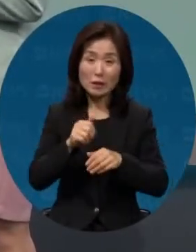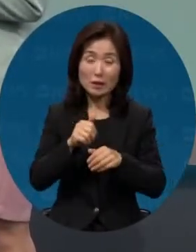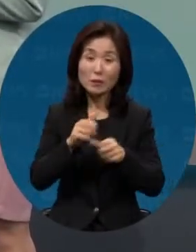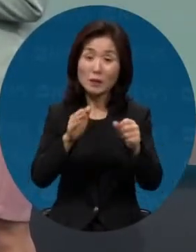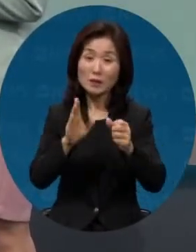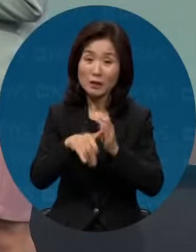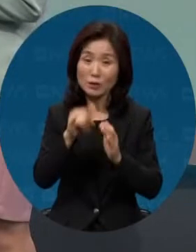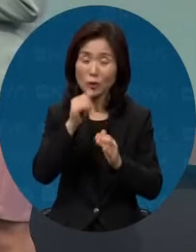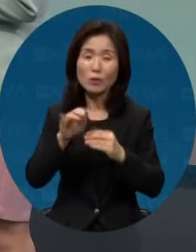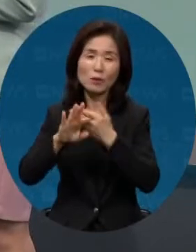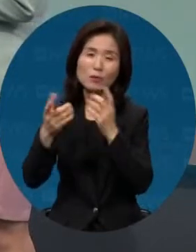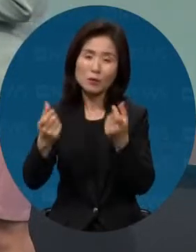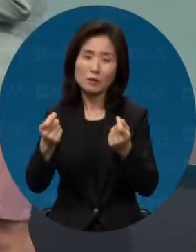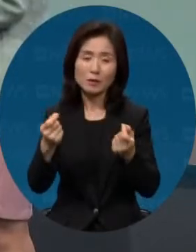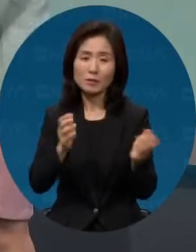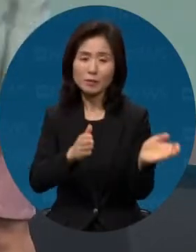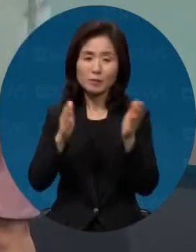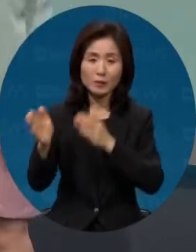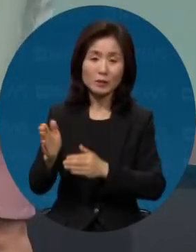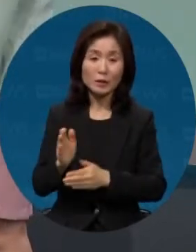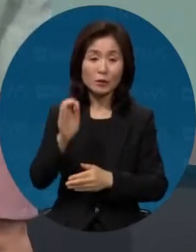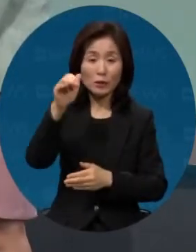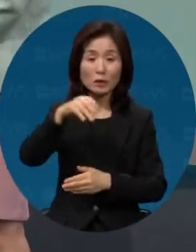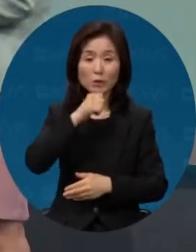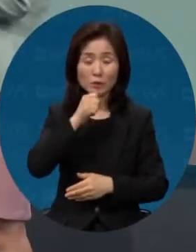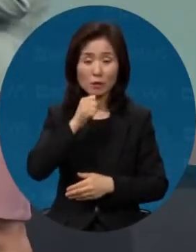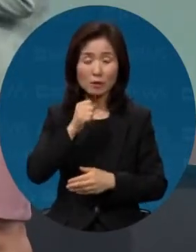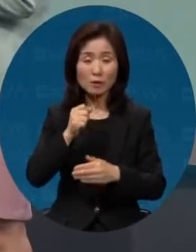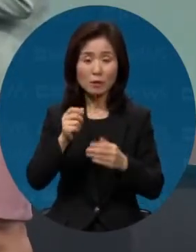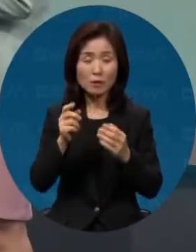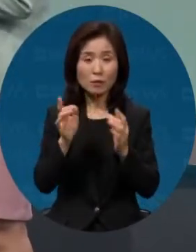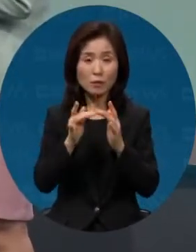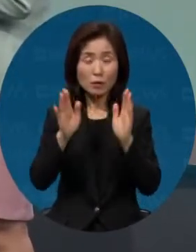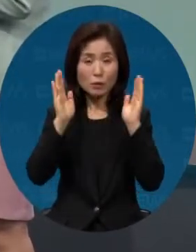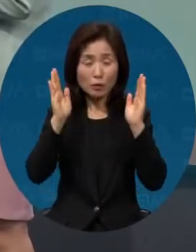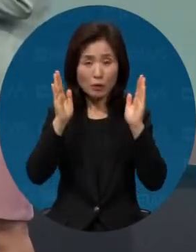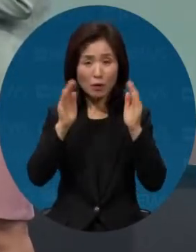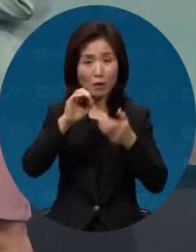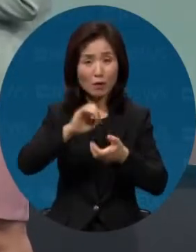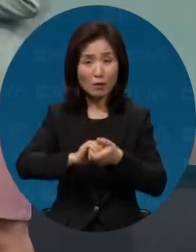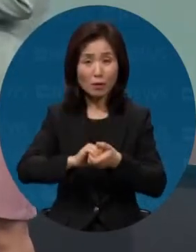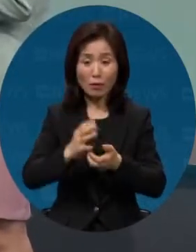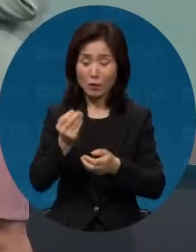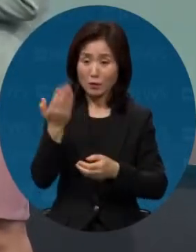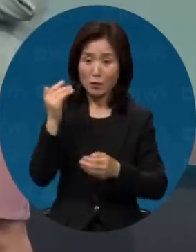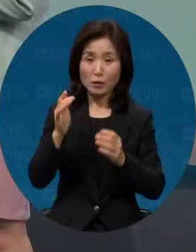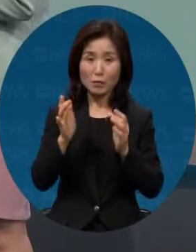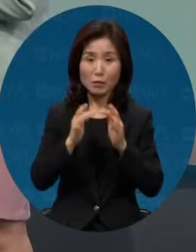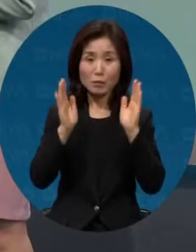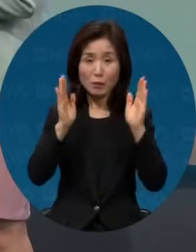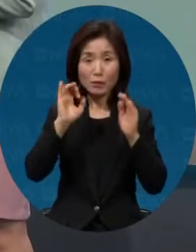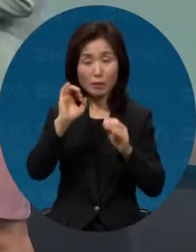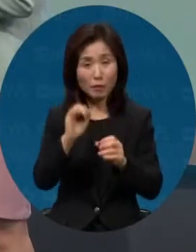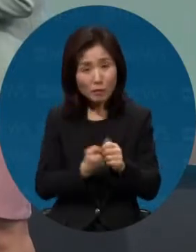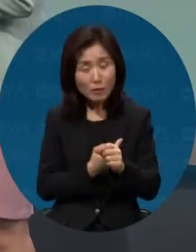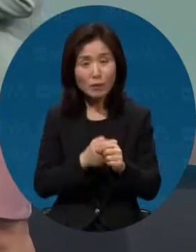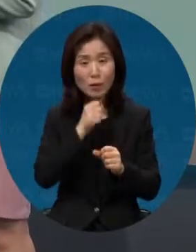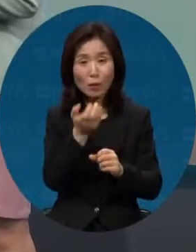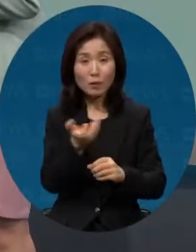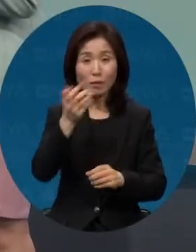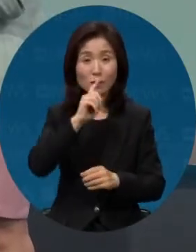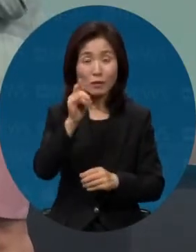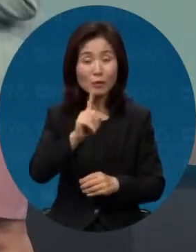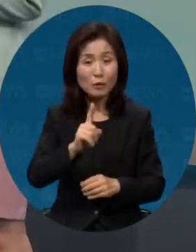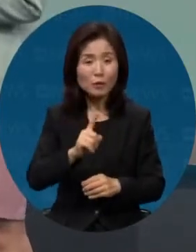보겠읍니다 추락하는 성적 비대면 의 1개 비대면 에서 성적 올랐다는 기사 저희가 얼마전에 썼는데 이건 왜 반대 되면 네 일단